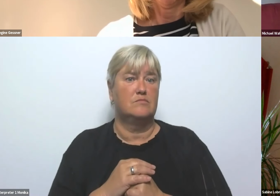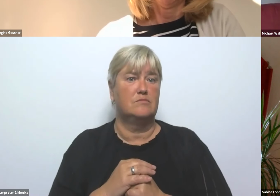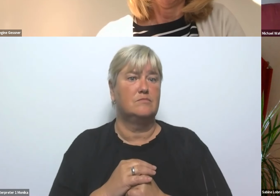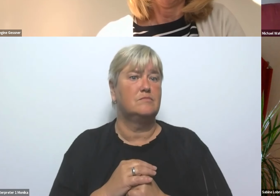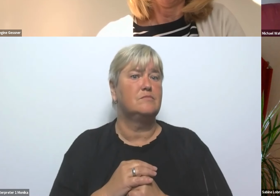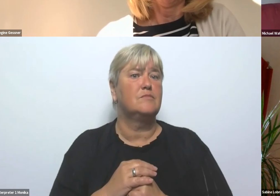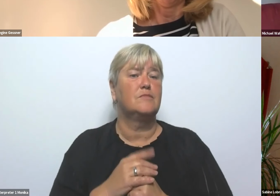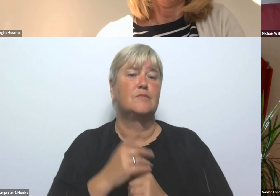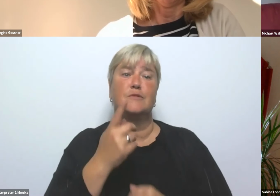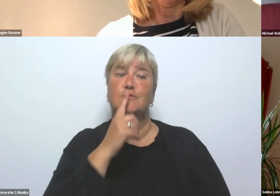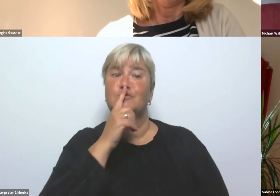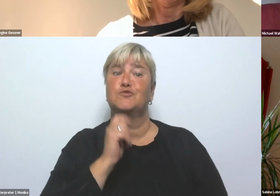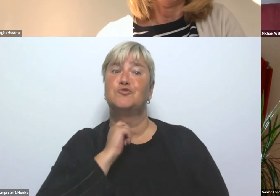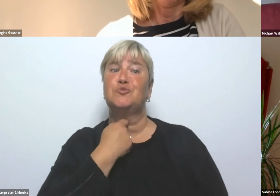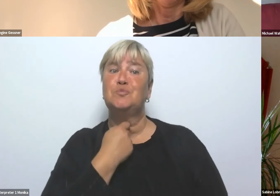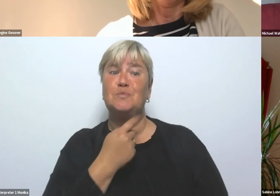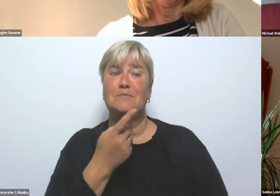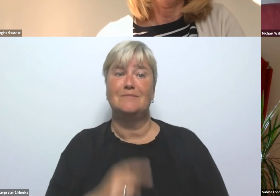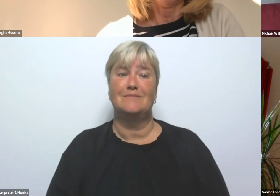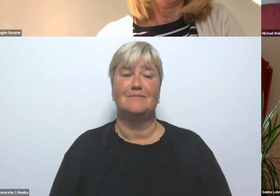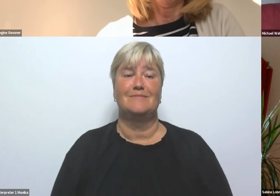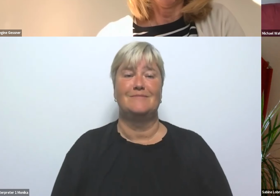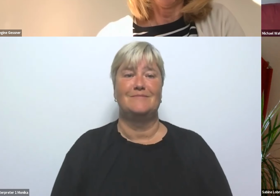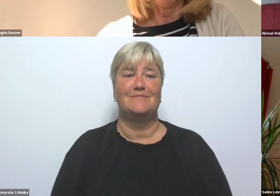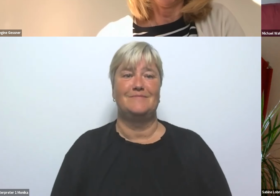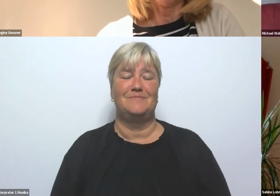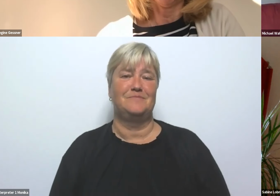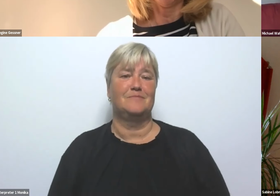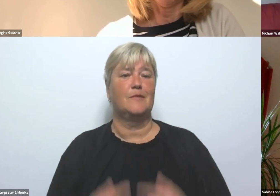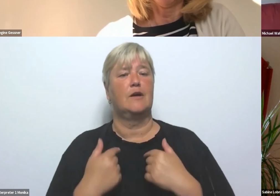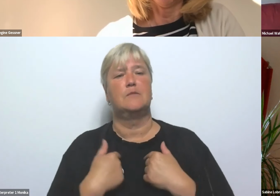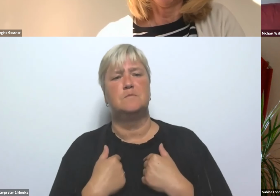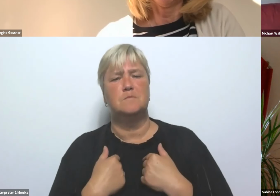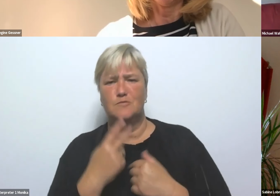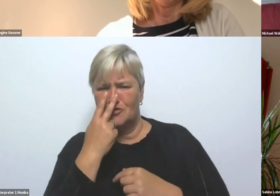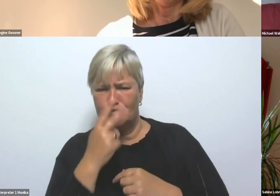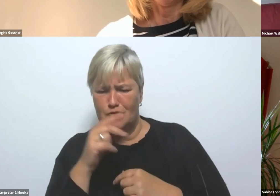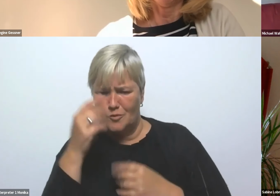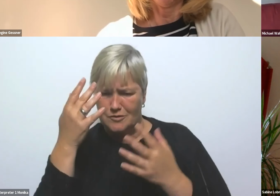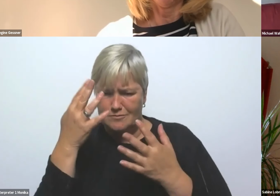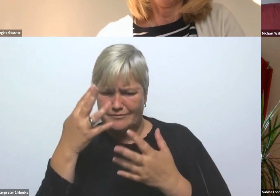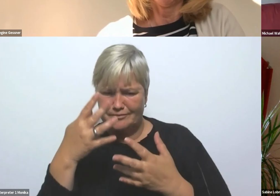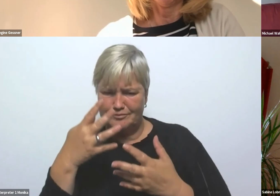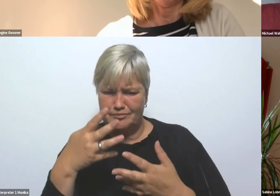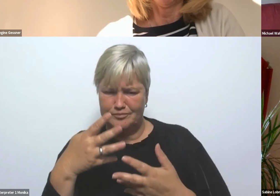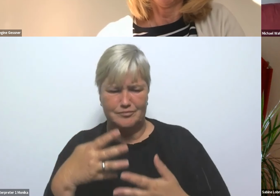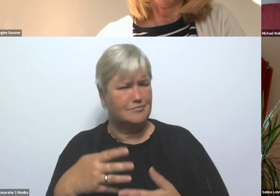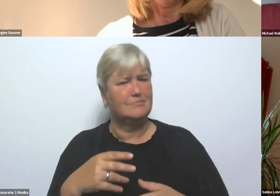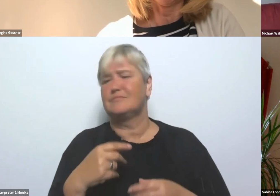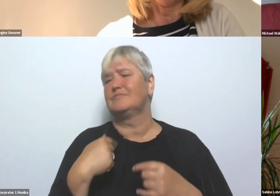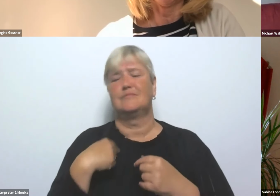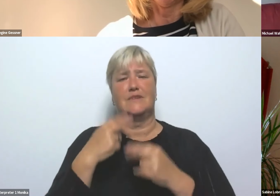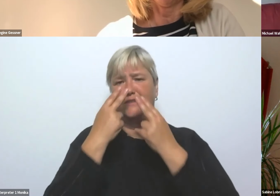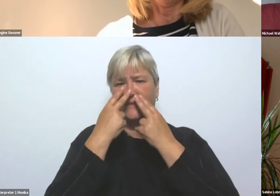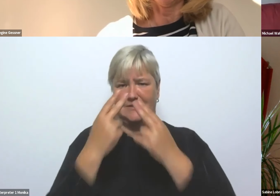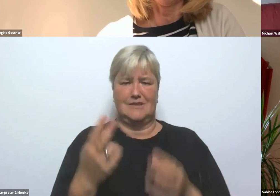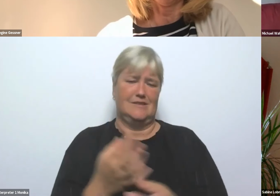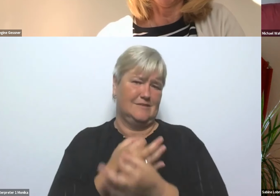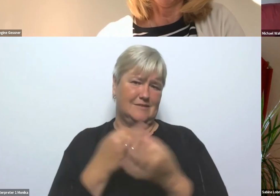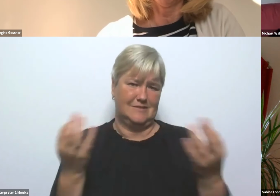Du bist auf Mute, Regine. So, ich gucke nochmal. Ich sehe da